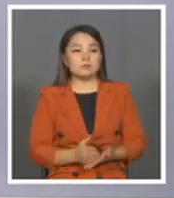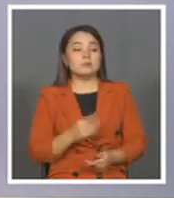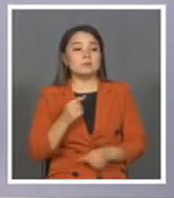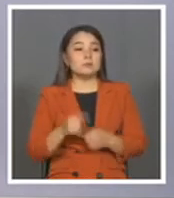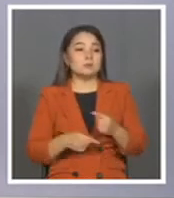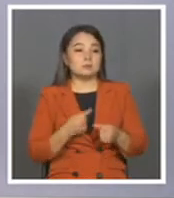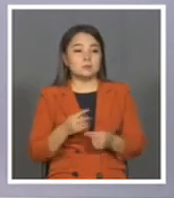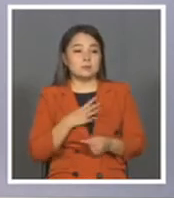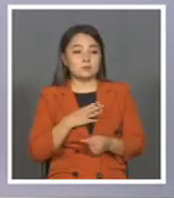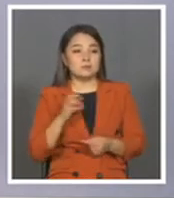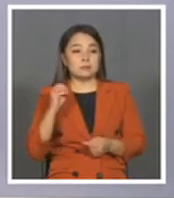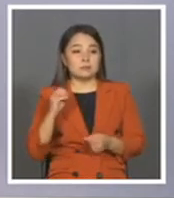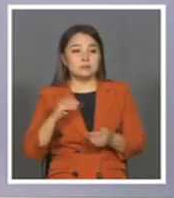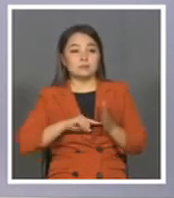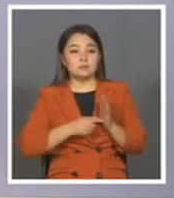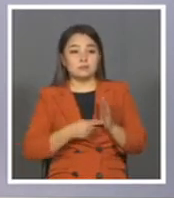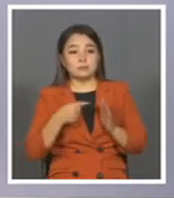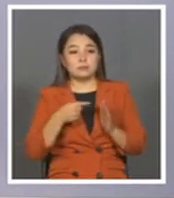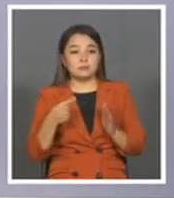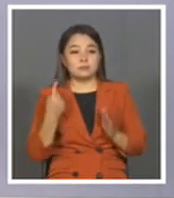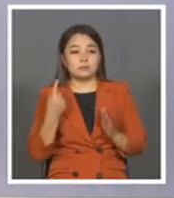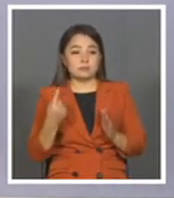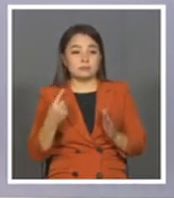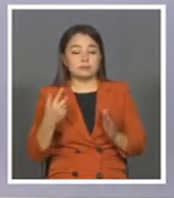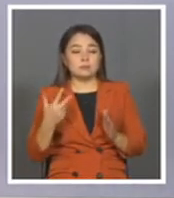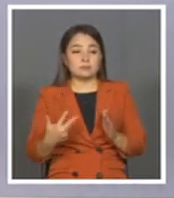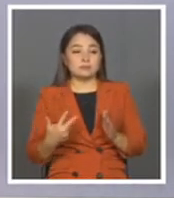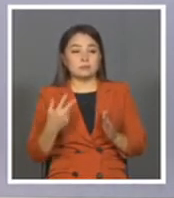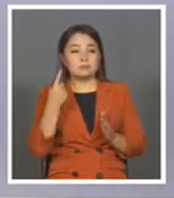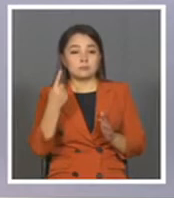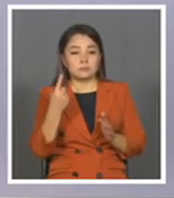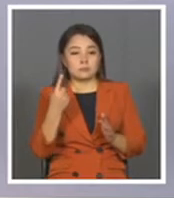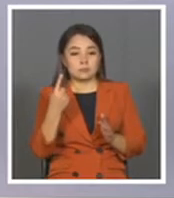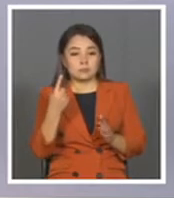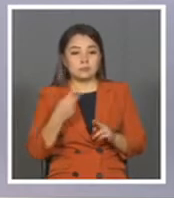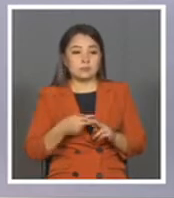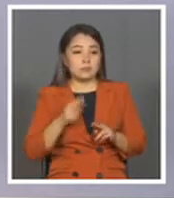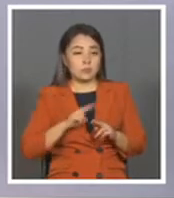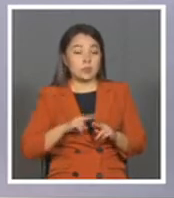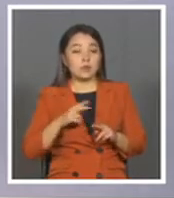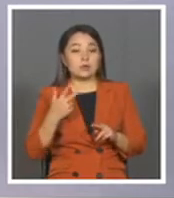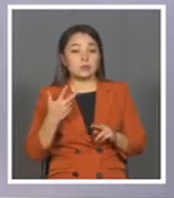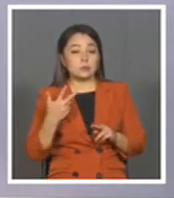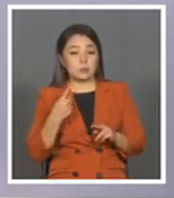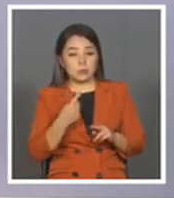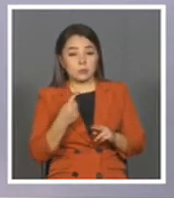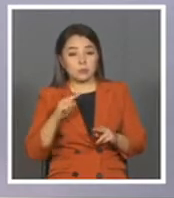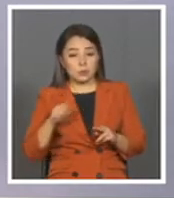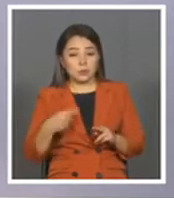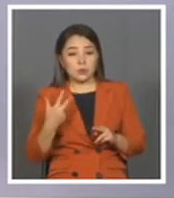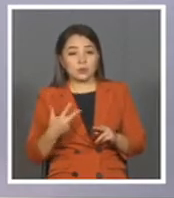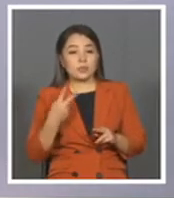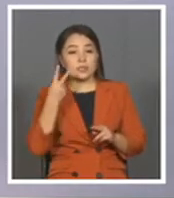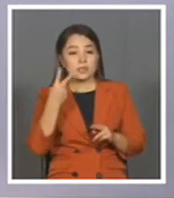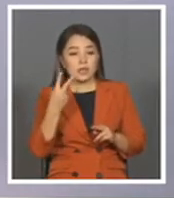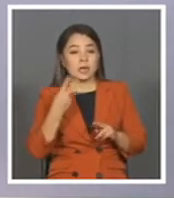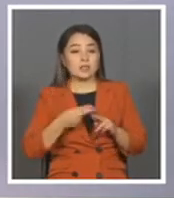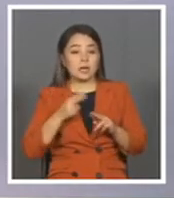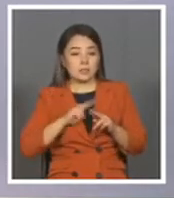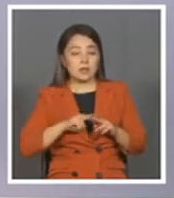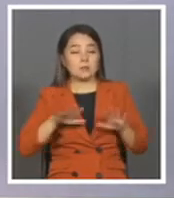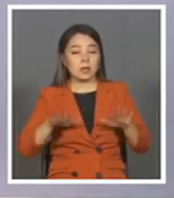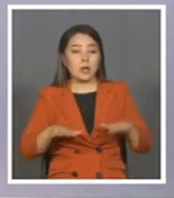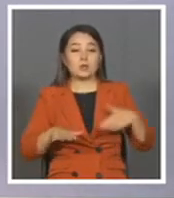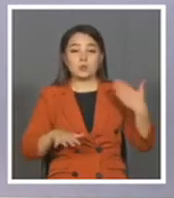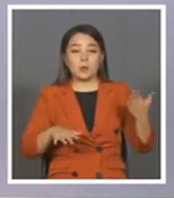де Е нүктесінің координаты минус 1,3. Яғни бұл жерде де біз О нүктесінің сол жағындағы